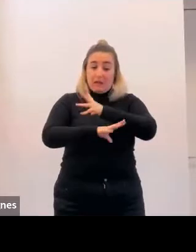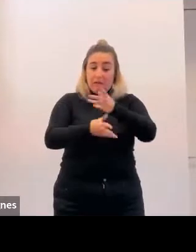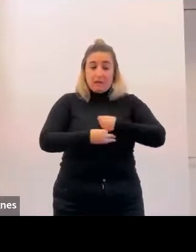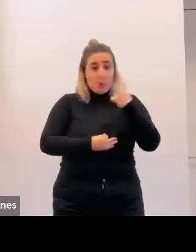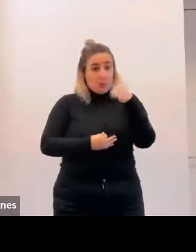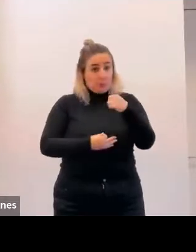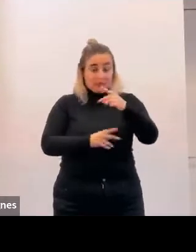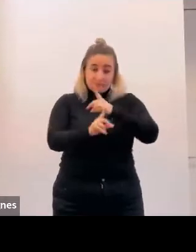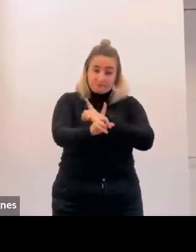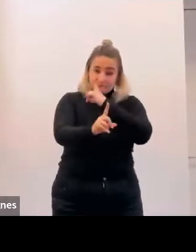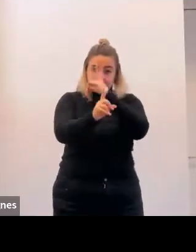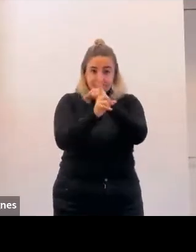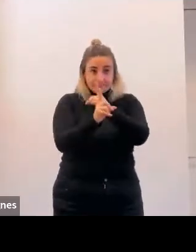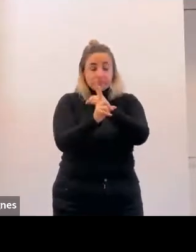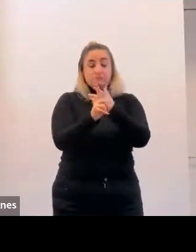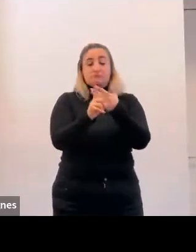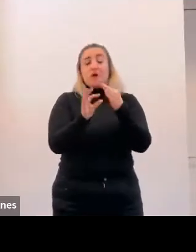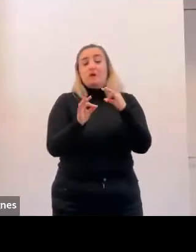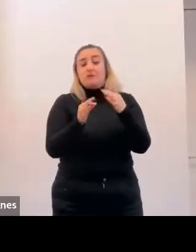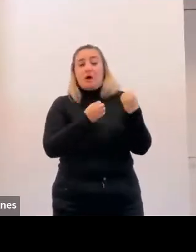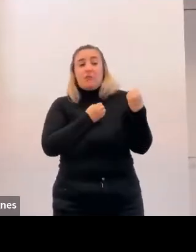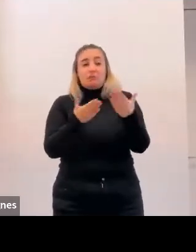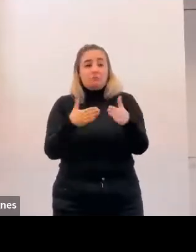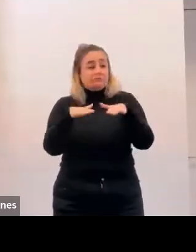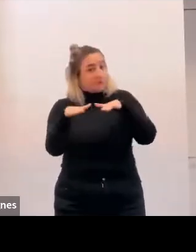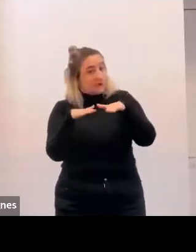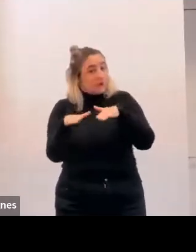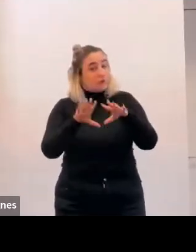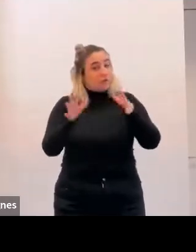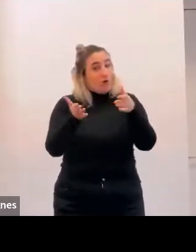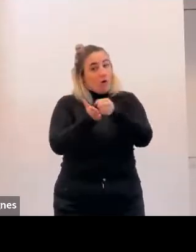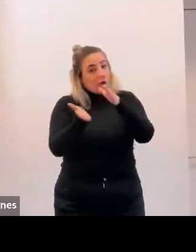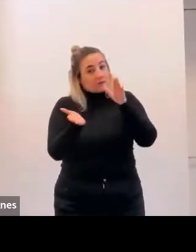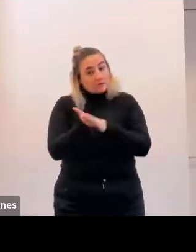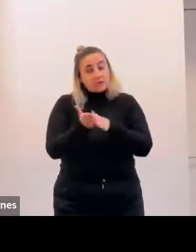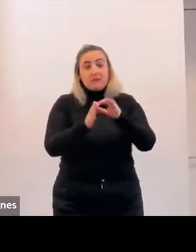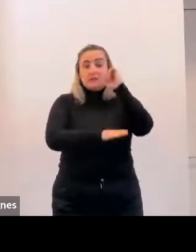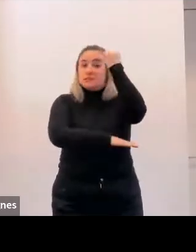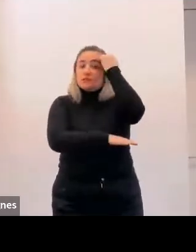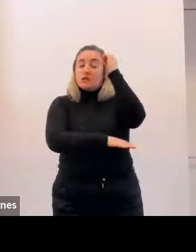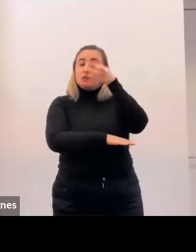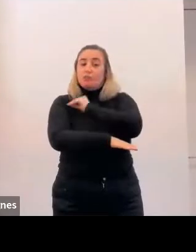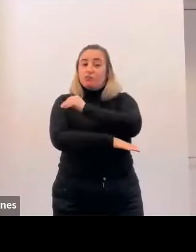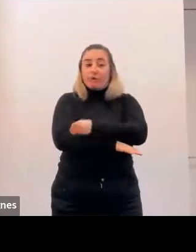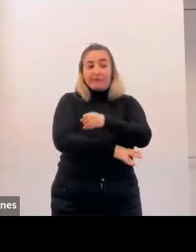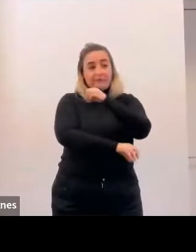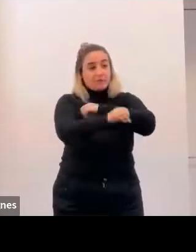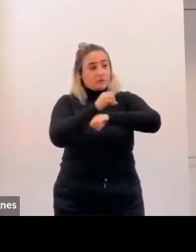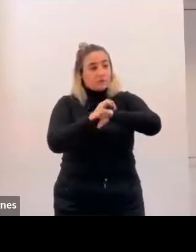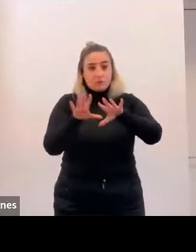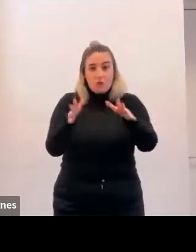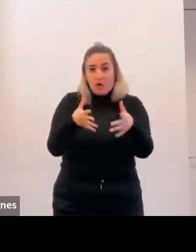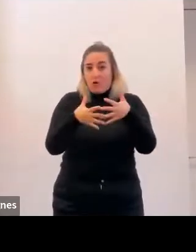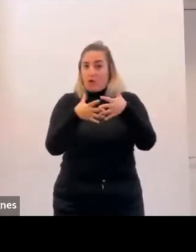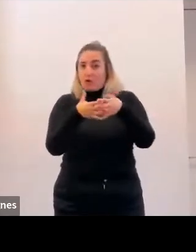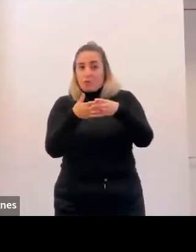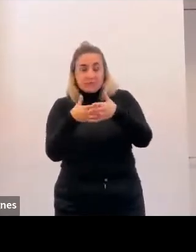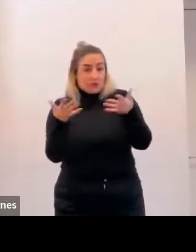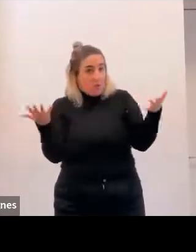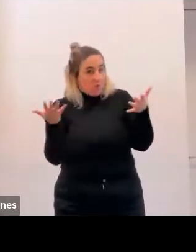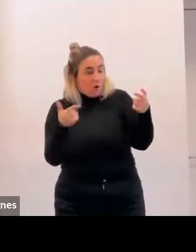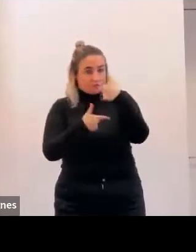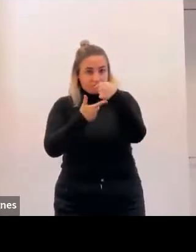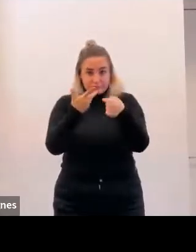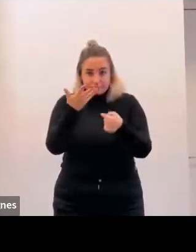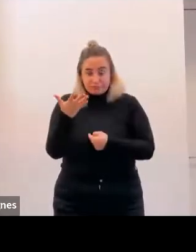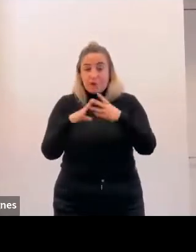proposant les différents modes d'accueil, l'inscription à l'école, les stages sportifs, les loisirs, les accueils